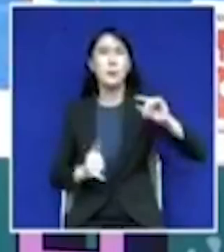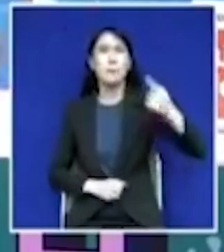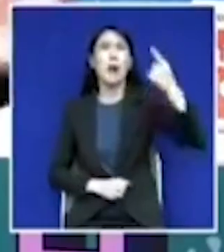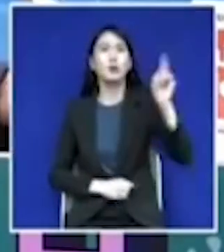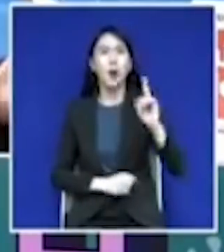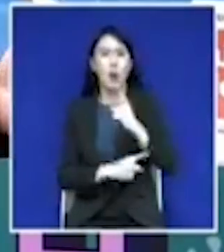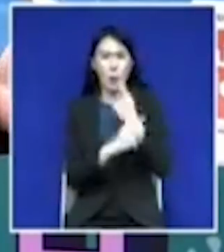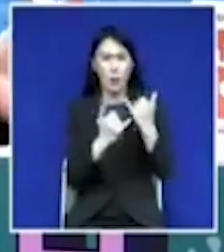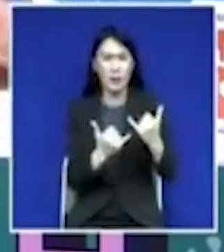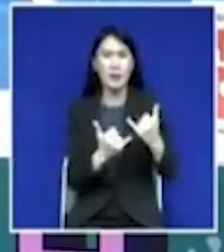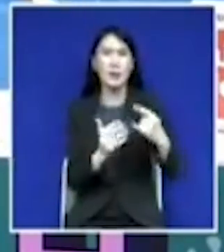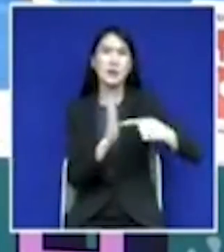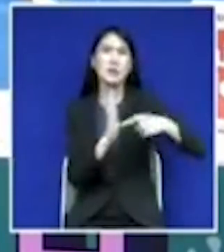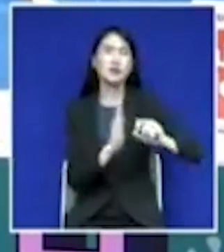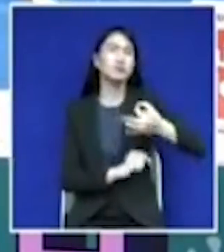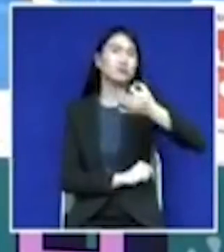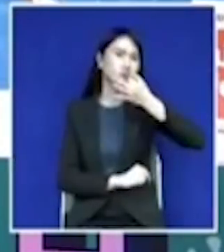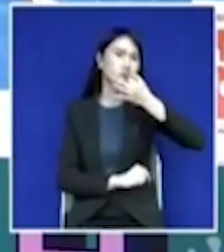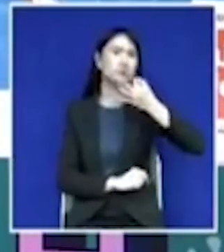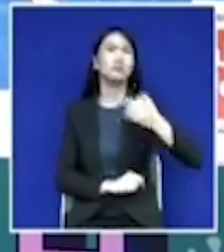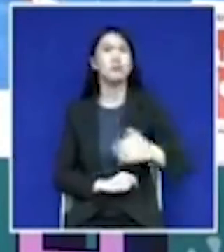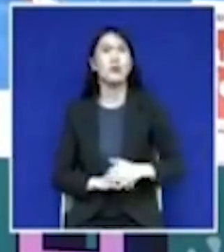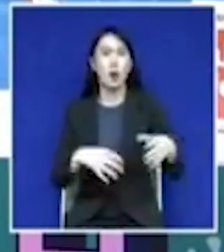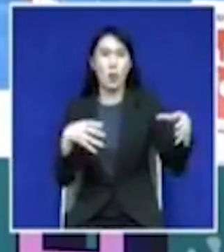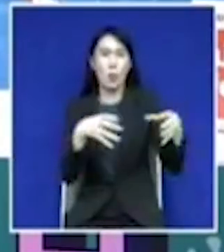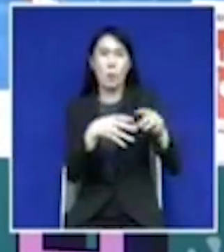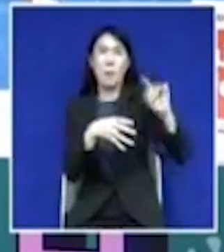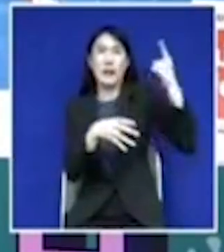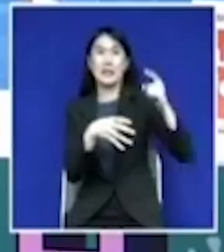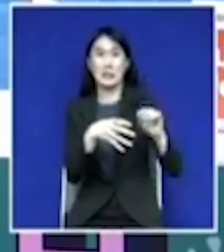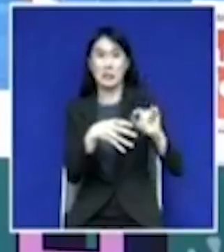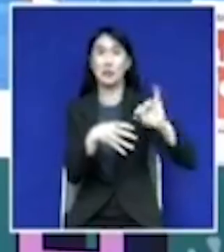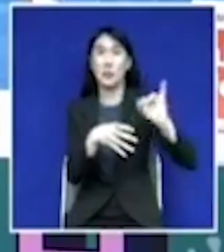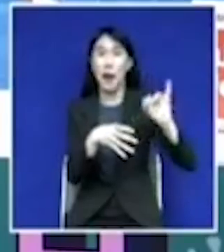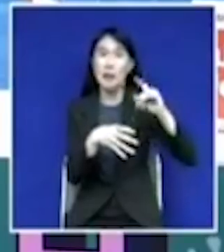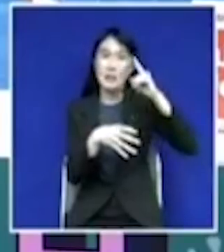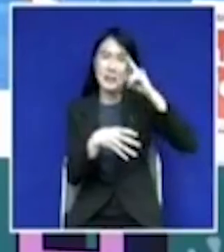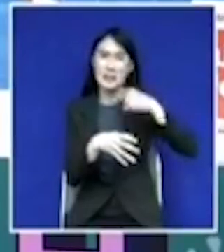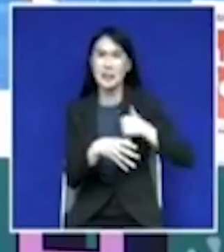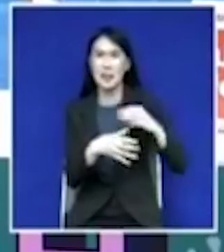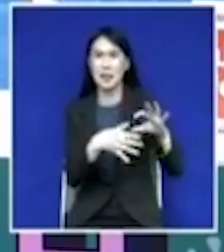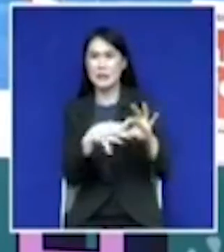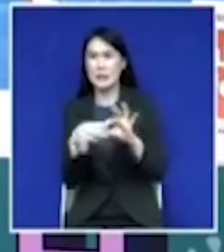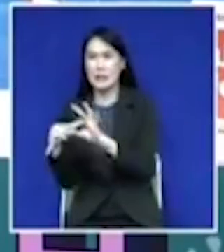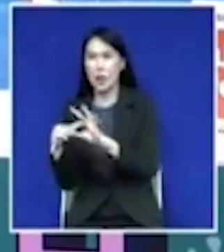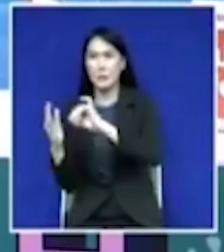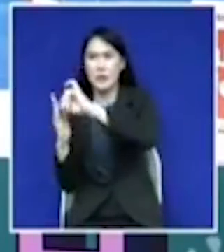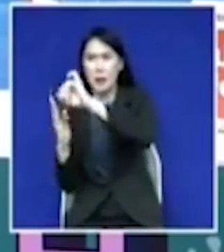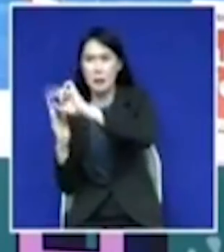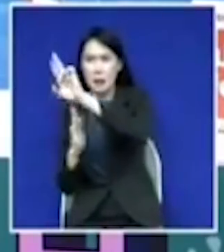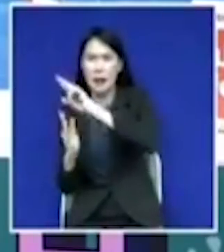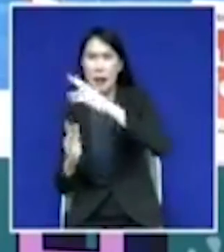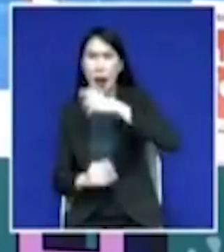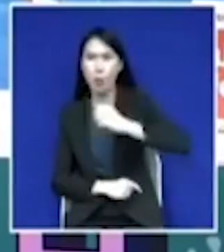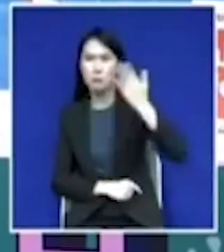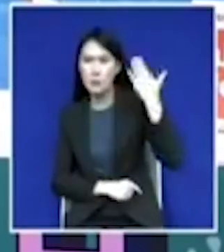ครอันนี้เป็นรายที่เกิดขึ้นจากกลุ่มก้อนใหม่ละจะโยงกับอันเก่าหรือไม่อันนี้ขึ้นอยู่กับการสอบสวนโร